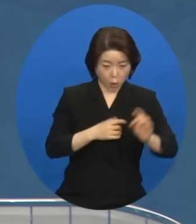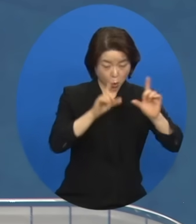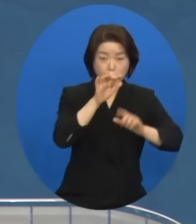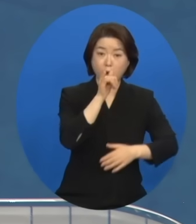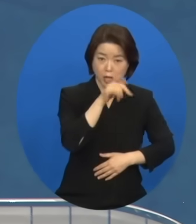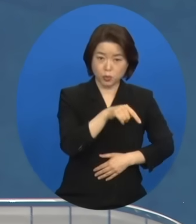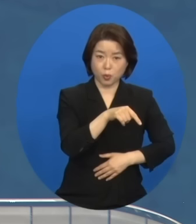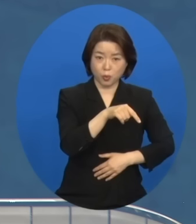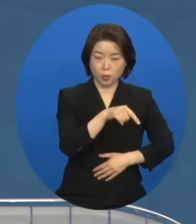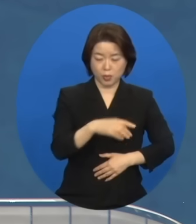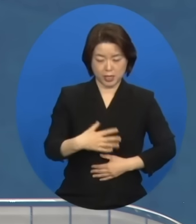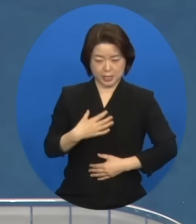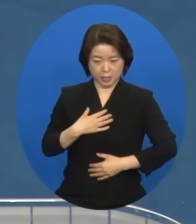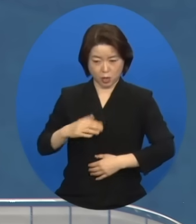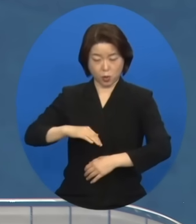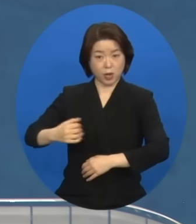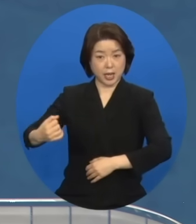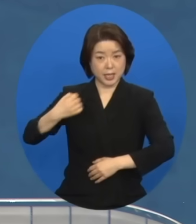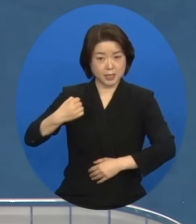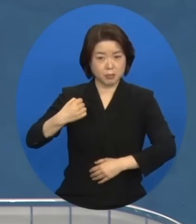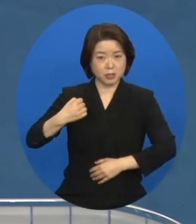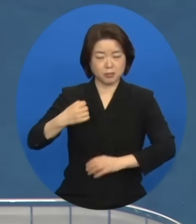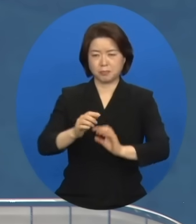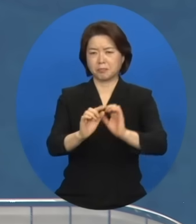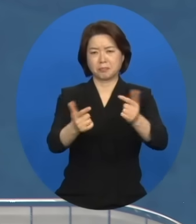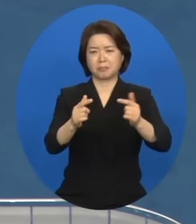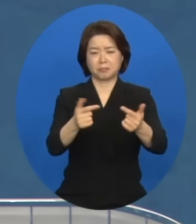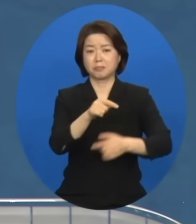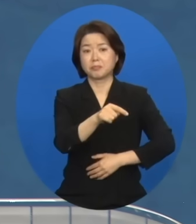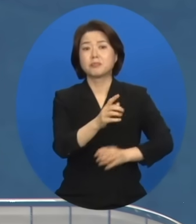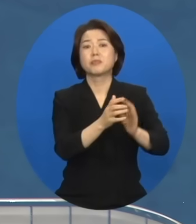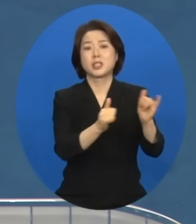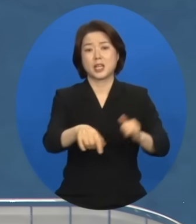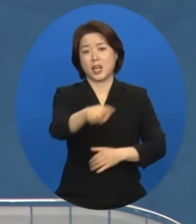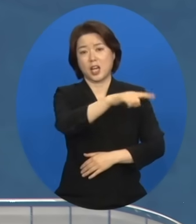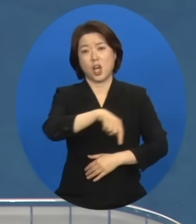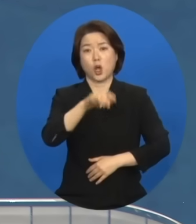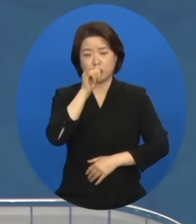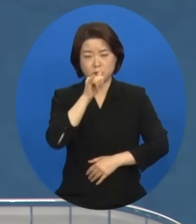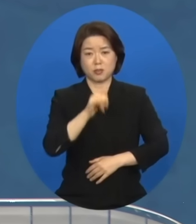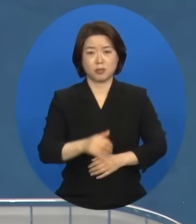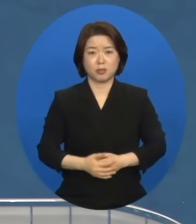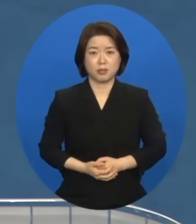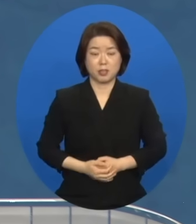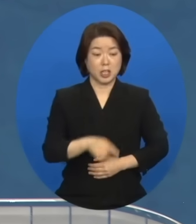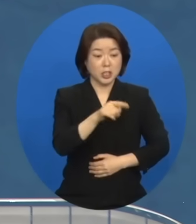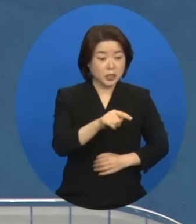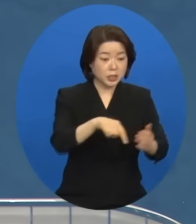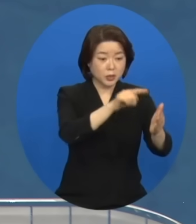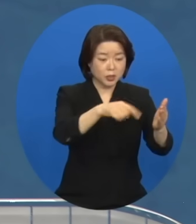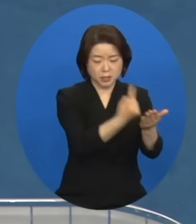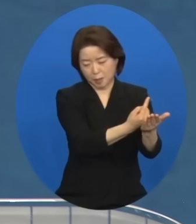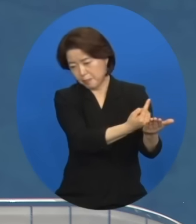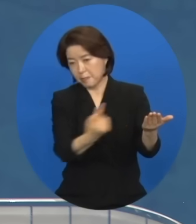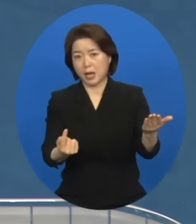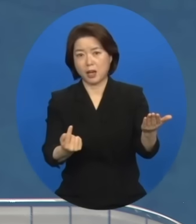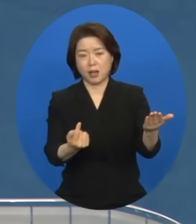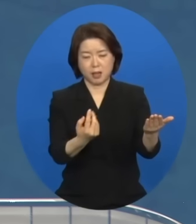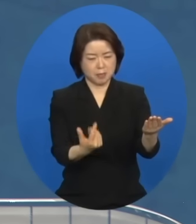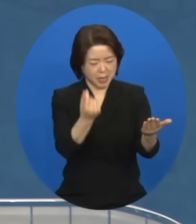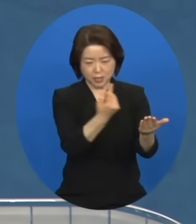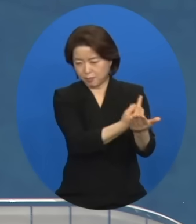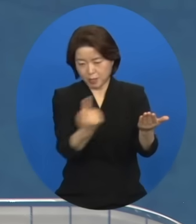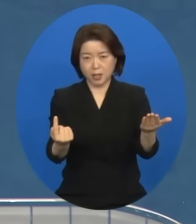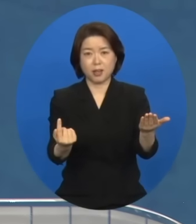있지만 경건의 능력을 부인하는 자들이 있다는 거예요. 그들 가운데서 내가 빨리